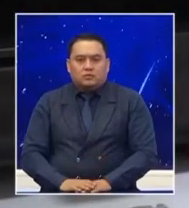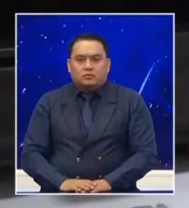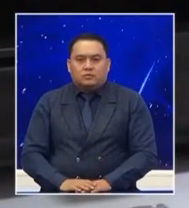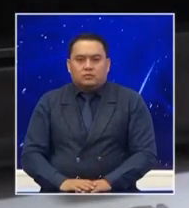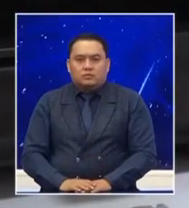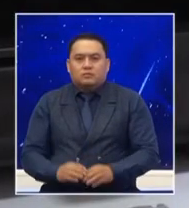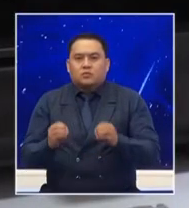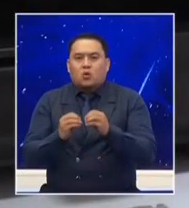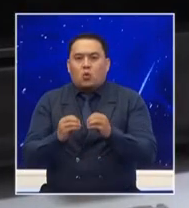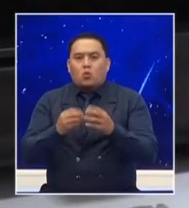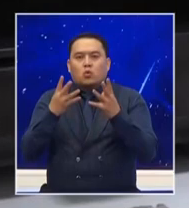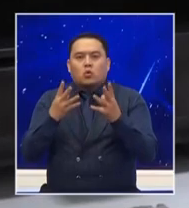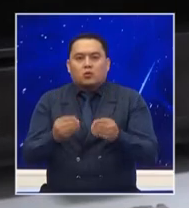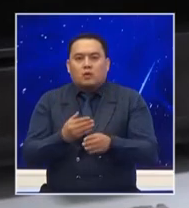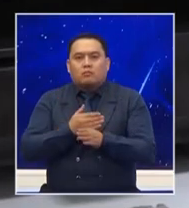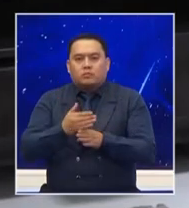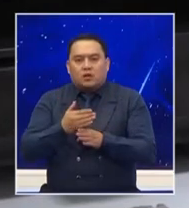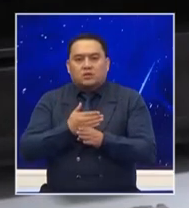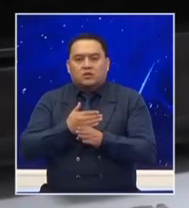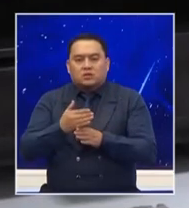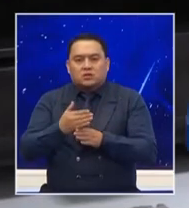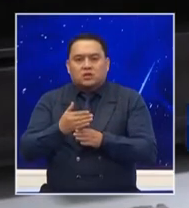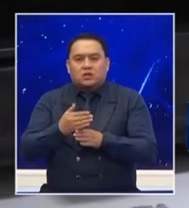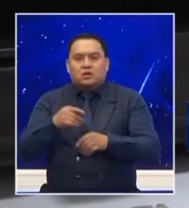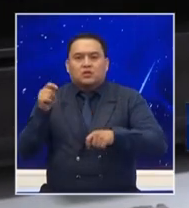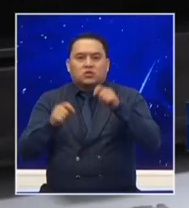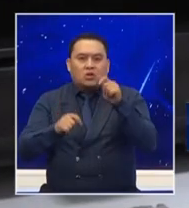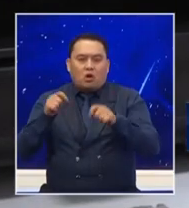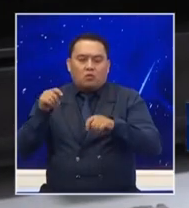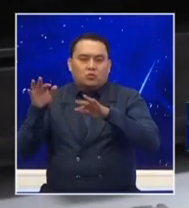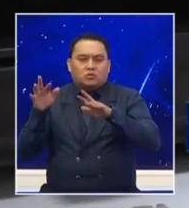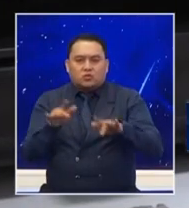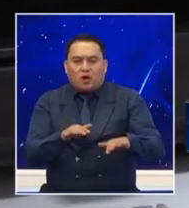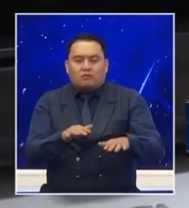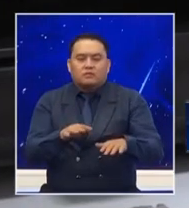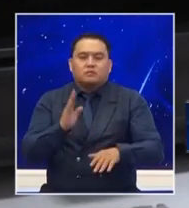10 күндіктің соңында біртіндеп жоғарылап, жауын шашын мөлшері жаңағы